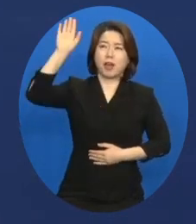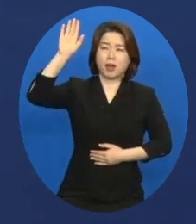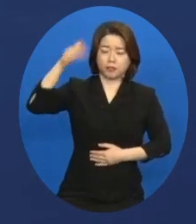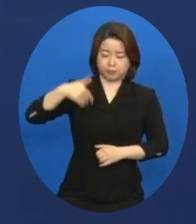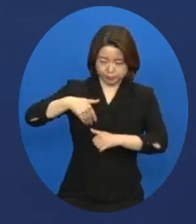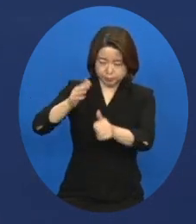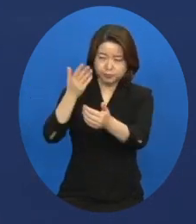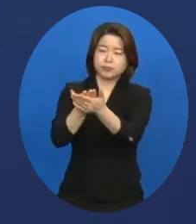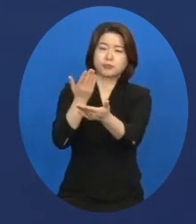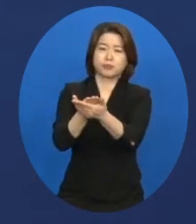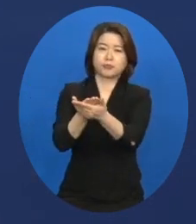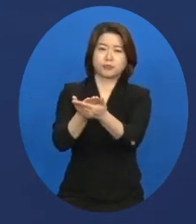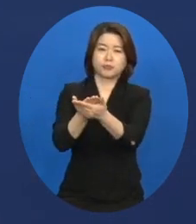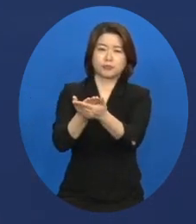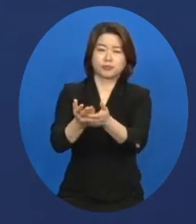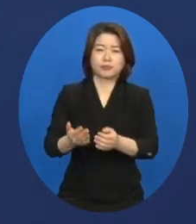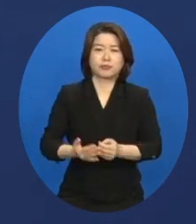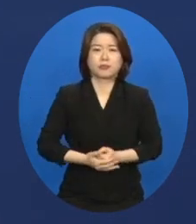보내소서.